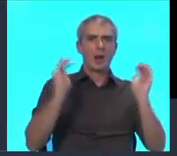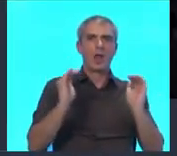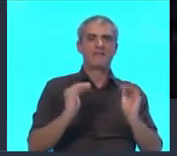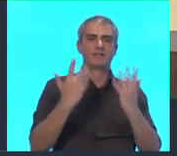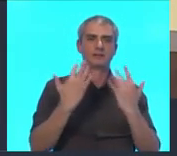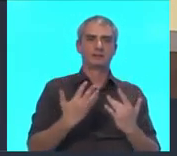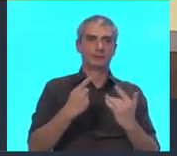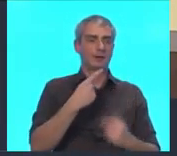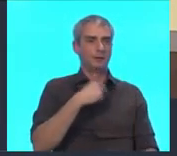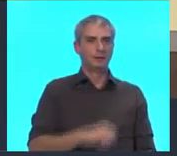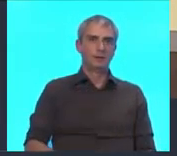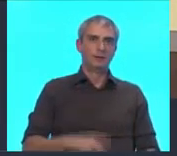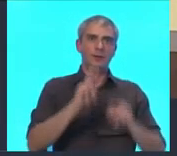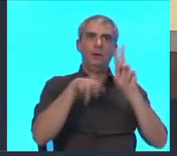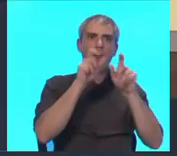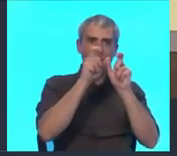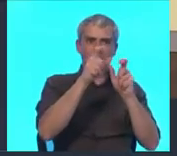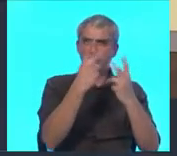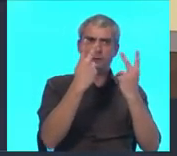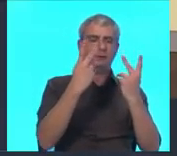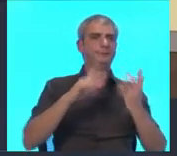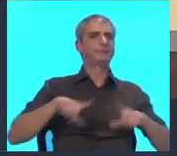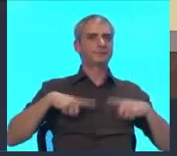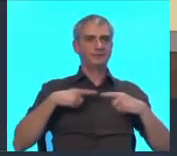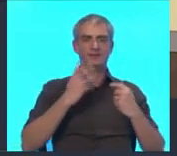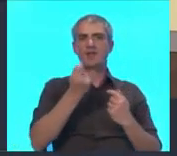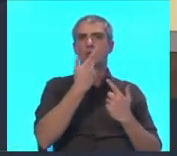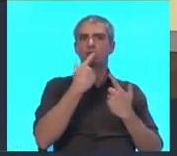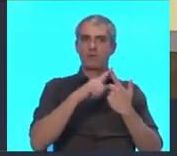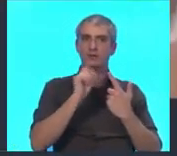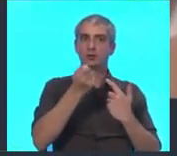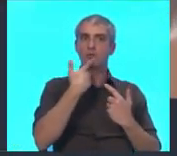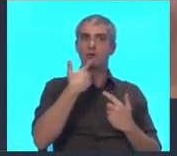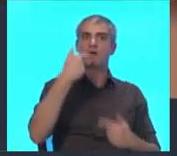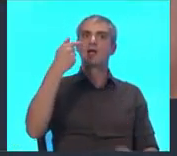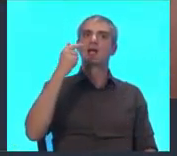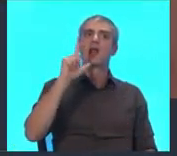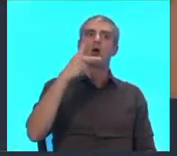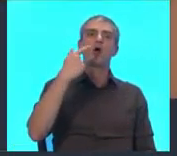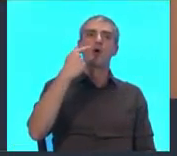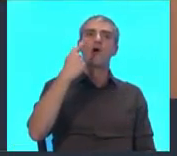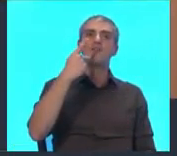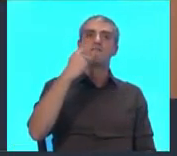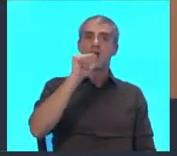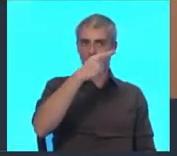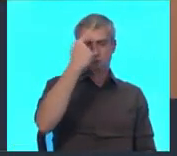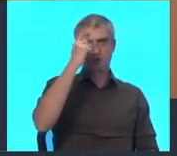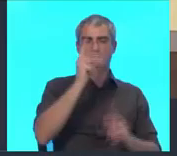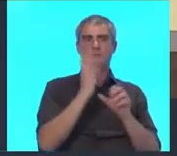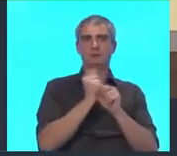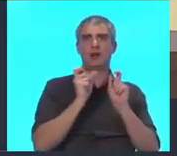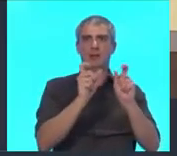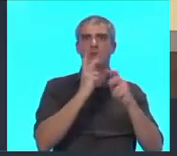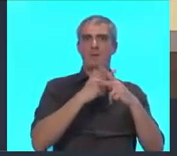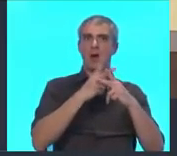הטיפול המניעתי הוא בעיקר באורח חיים ובתרופות. יש תרופה שנקראת מטפורמין, גלוקופג, שאנחנו יודעים שהיא מונעת סוכרת.